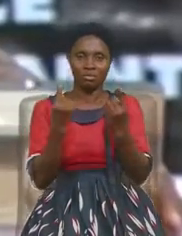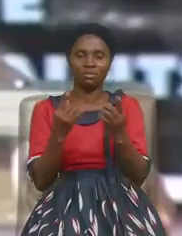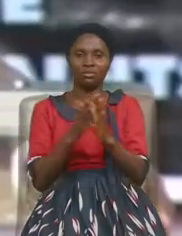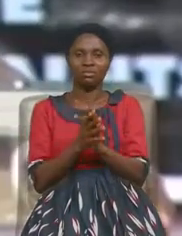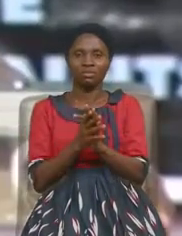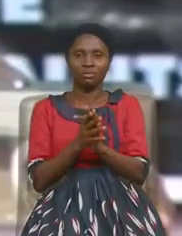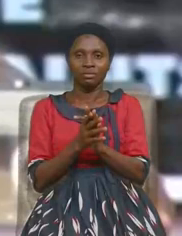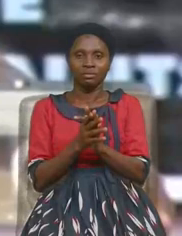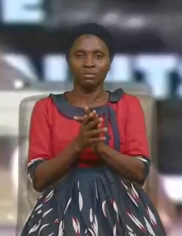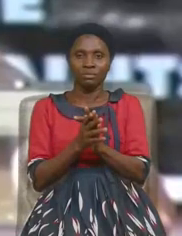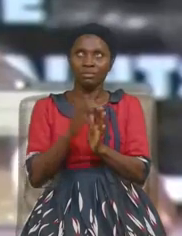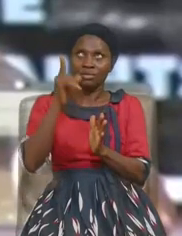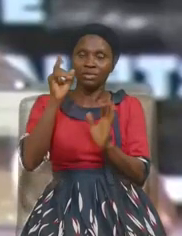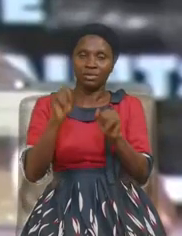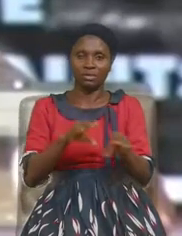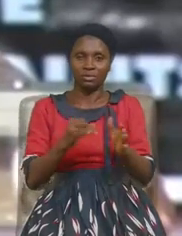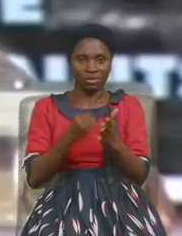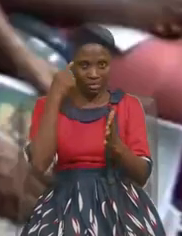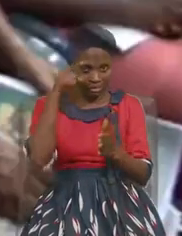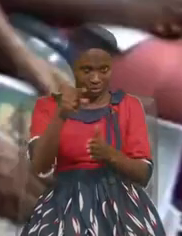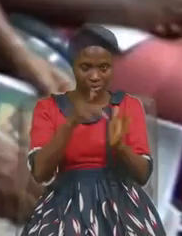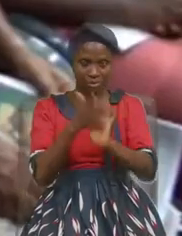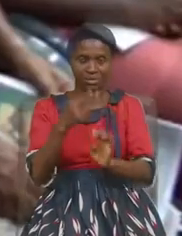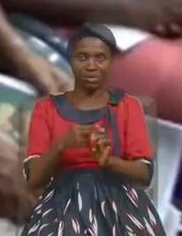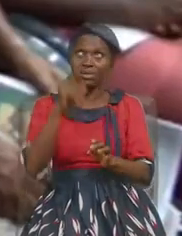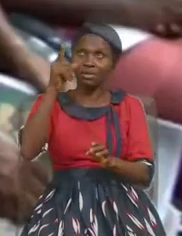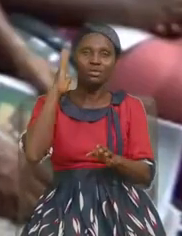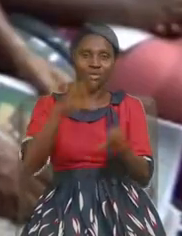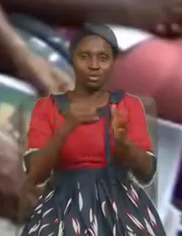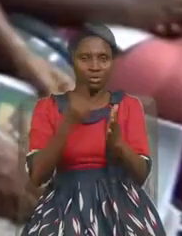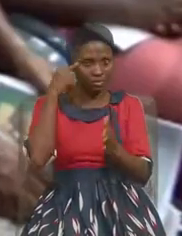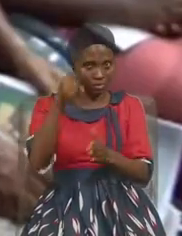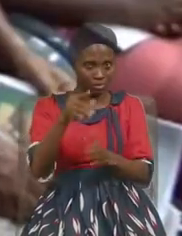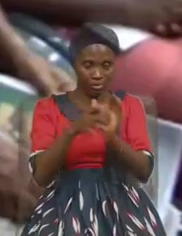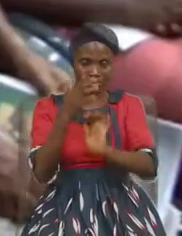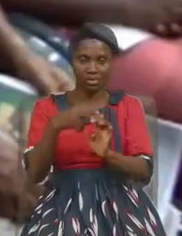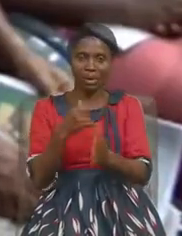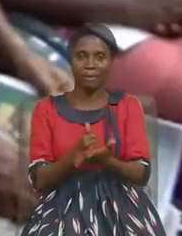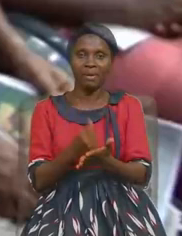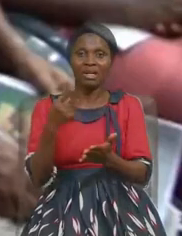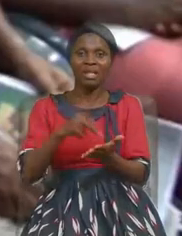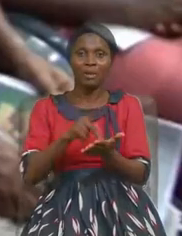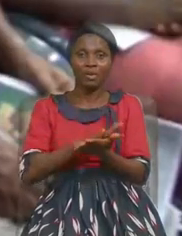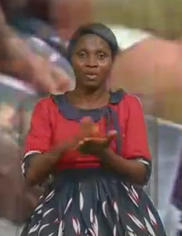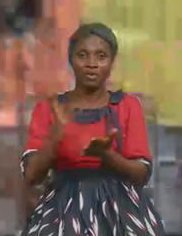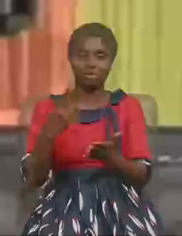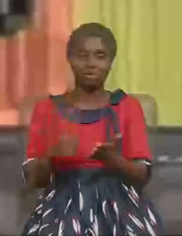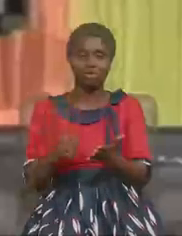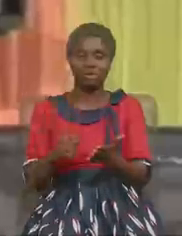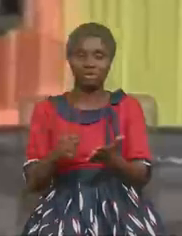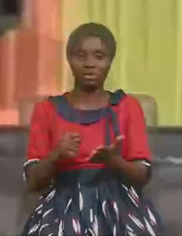Il peut le faire pour toi. Il le fera pour toi. La pureté des saints,